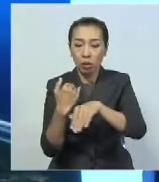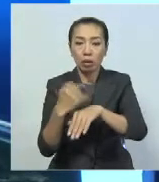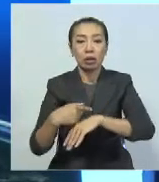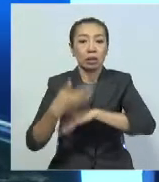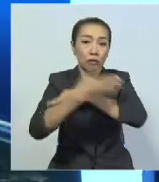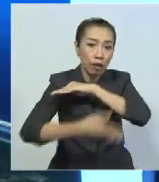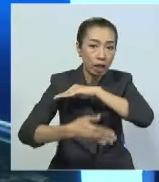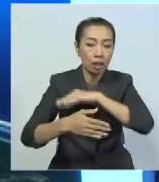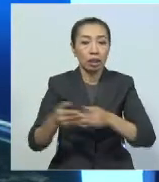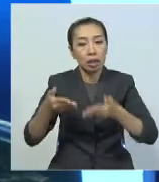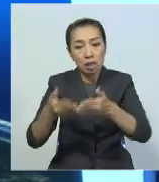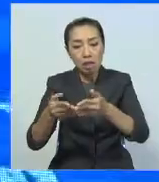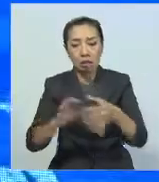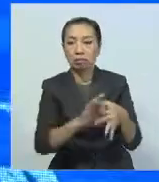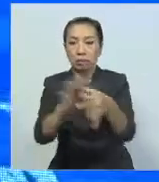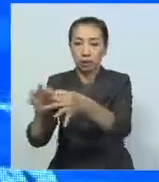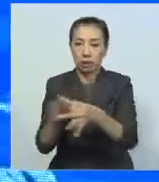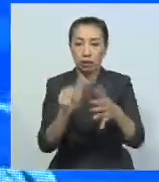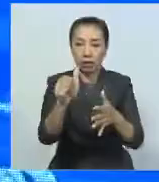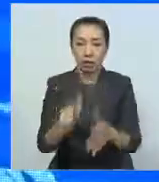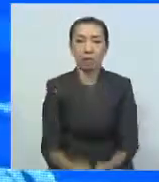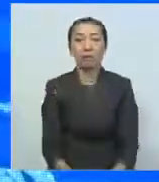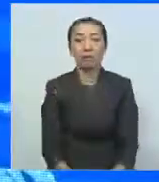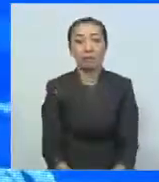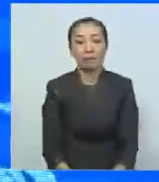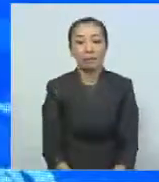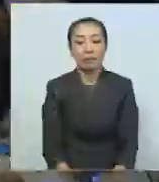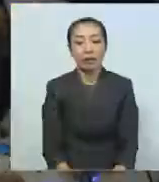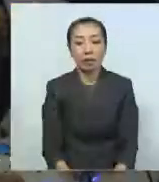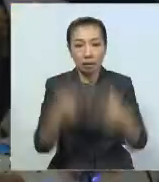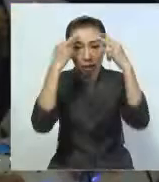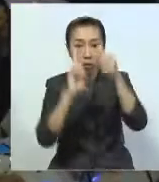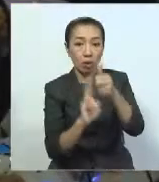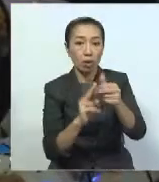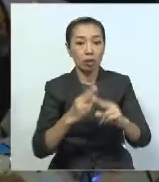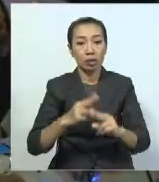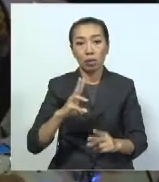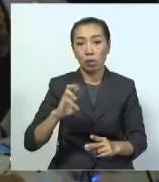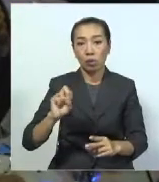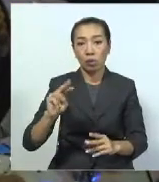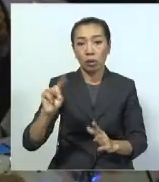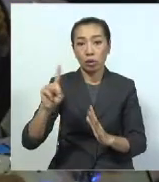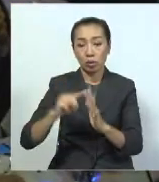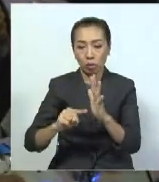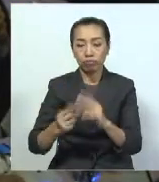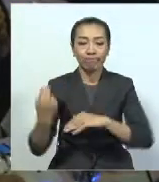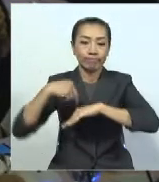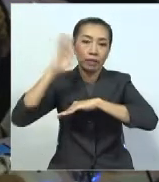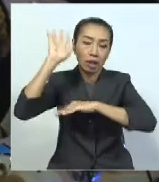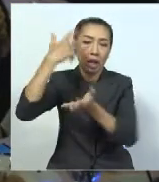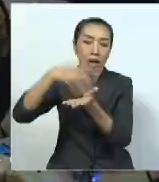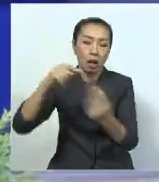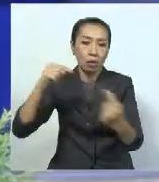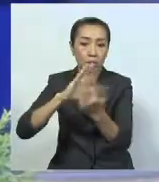เรือให้มีความเชื่อมต่อกันขณะที่นายวิษณุเครืองามรองนายกรัฐมนตรีค่ะก็บรรยายในเรื่อง